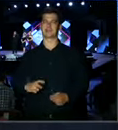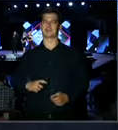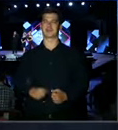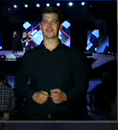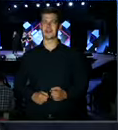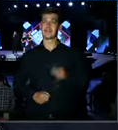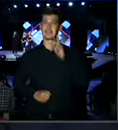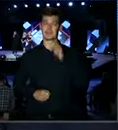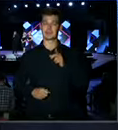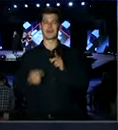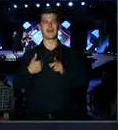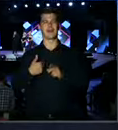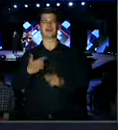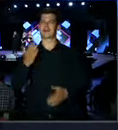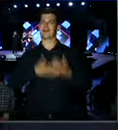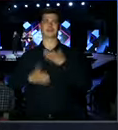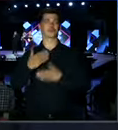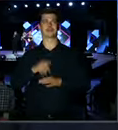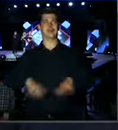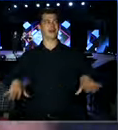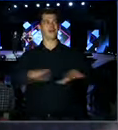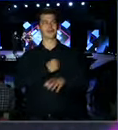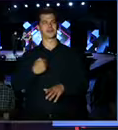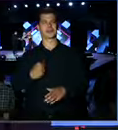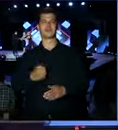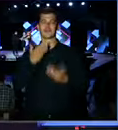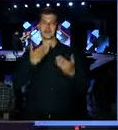myślę, że to jest najbardziej radosne miejsce w Warszawie. Dziękuję bardzo.